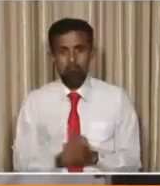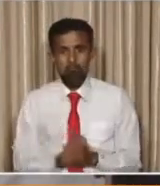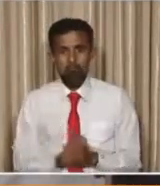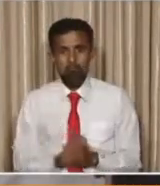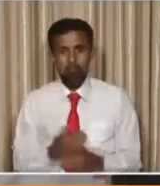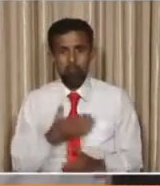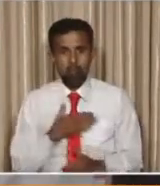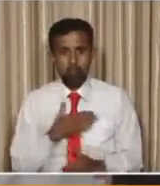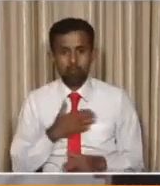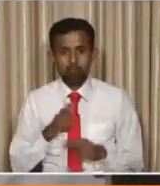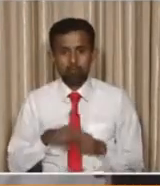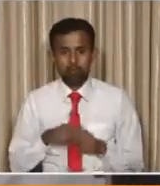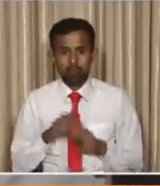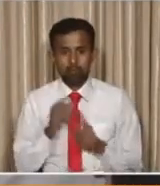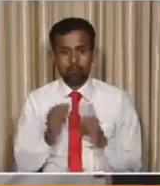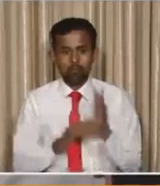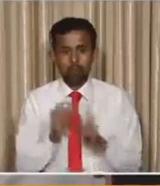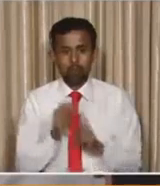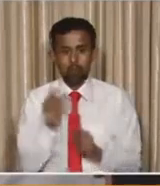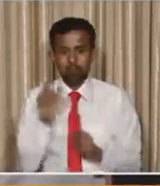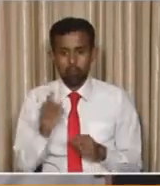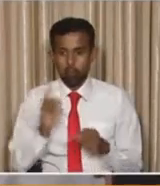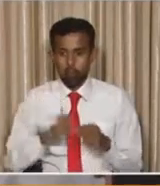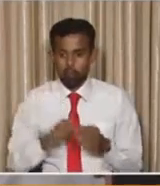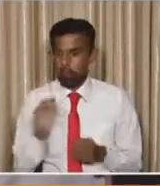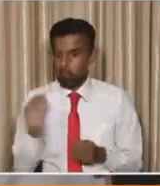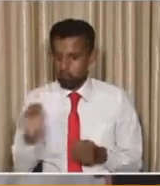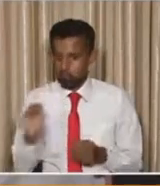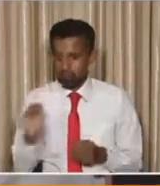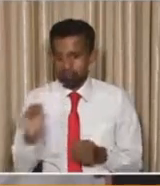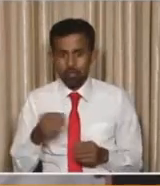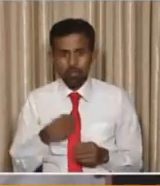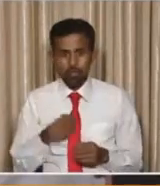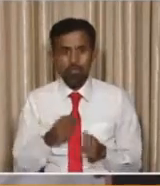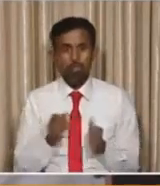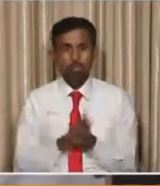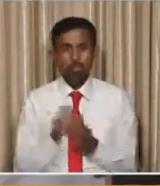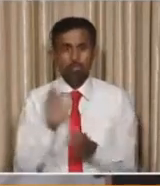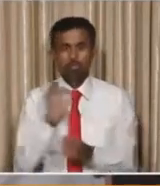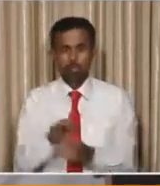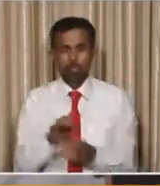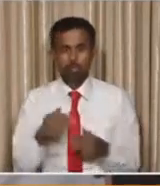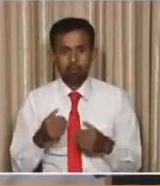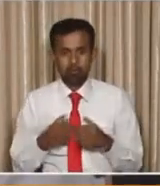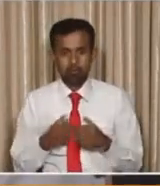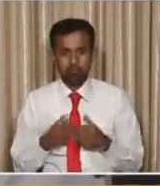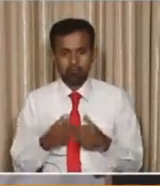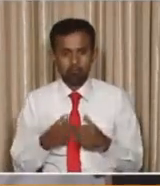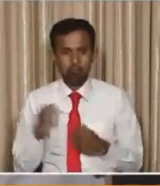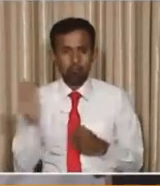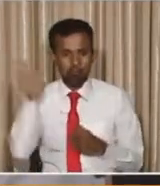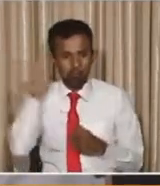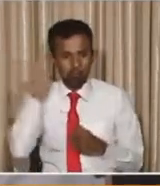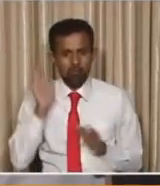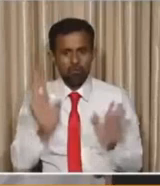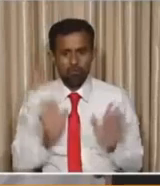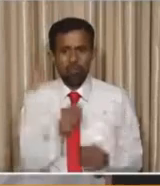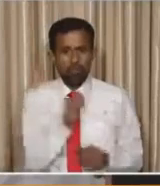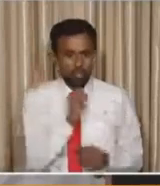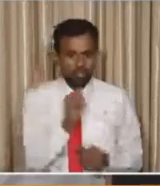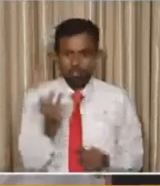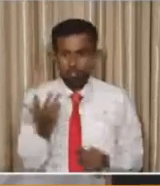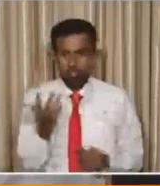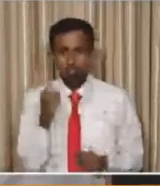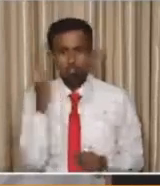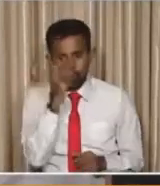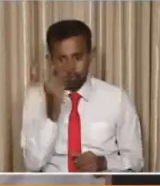අපේ මගේ මිත්‍ර මන්ත්‍රීතුමාට මේ ගැන ප්‍රශ්නයක් තියෙනවා නම් අපි මේක කොමිටිය දැල්ල මොකද මටත් ආවේ ආරංචි විතරනේ ඒව ඇත්තද නැද්දද කියලා හොයලා